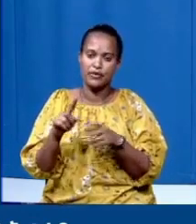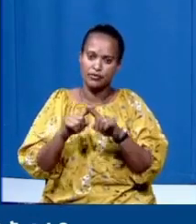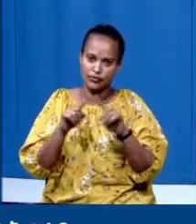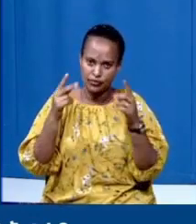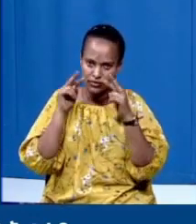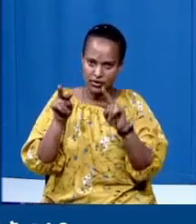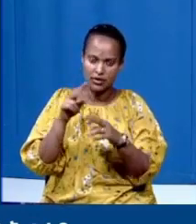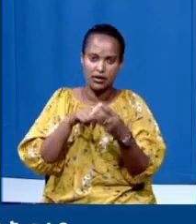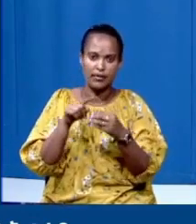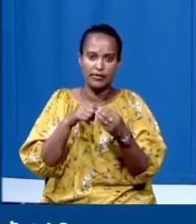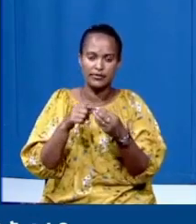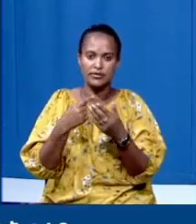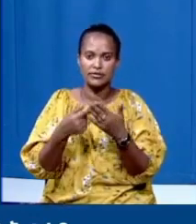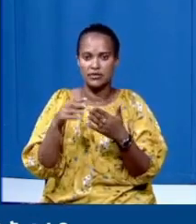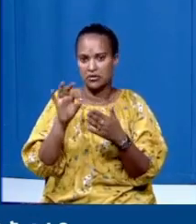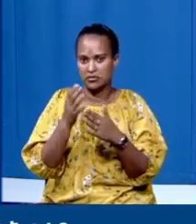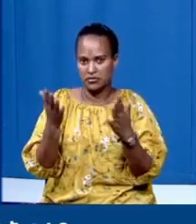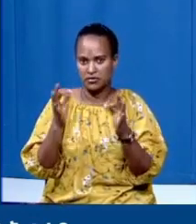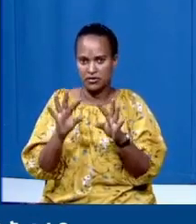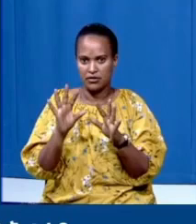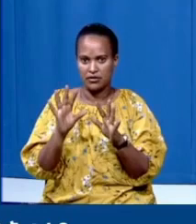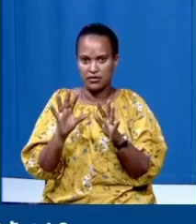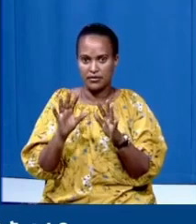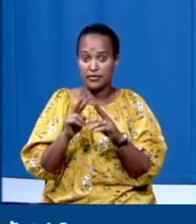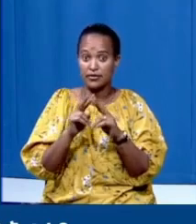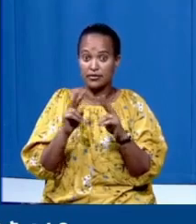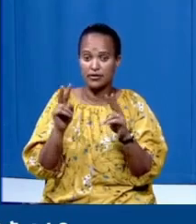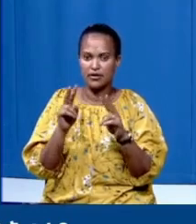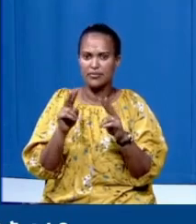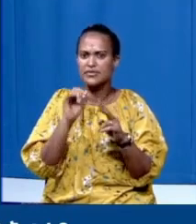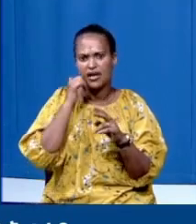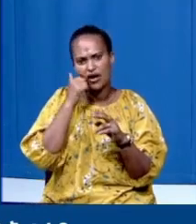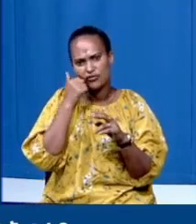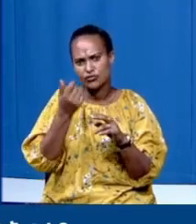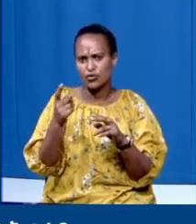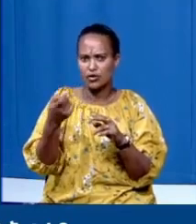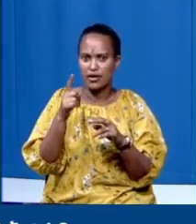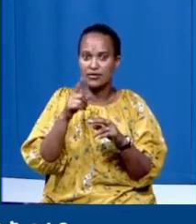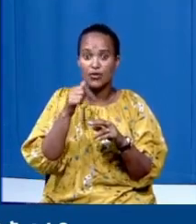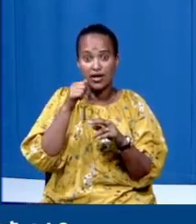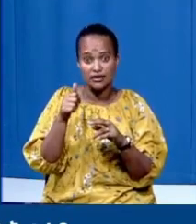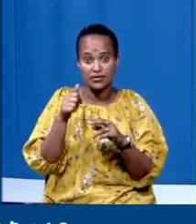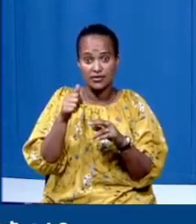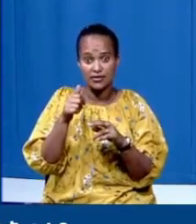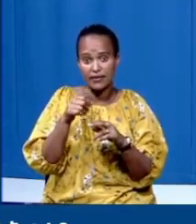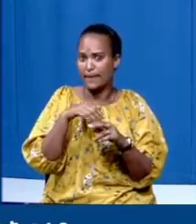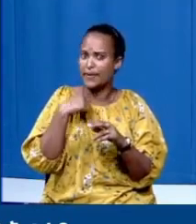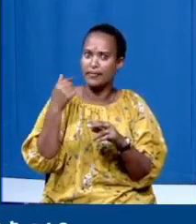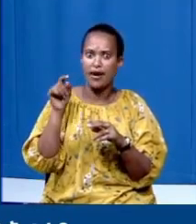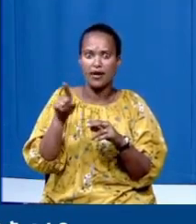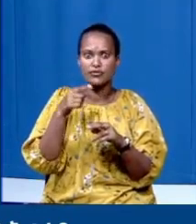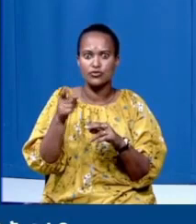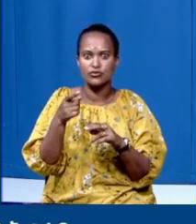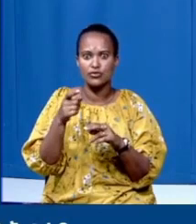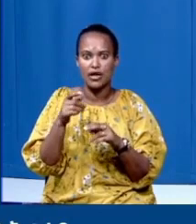ብፍሉይ ዝተርሐሉ ከባቢ ደረዚ እውን ዝተረፈ ነገር ኣለን ፈዕጅታት ብጣዕሚ ዘይሓንኩ ዘይሓፍሩ ምዃኖም ሓንቲ ጓል ኣንስተይቲ ኣዕመፅን ብኣኻም ሰለቶ ኣብ